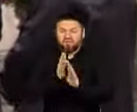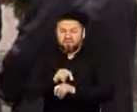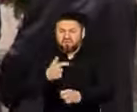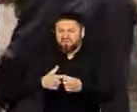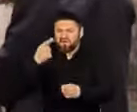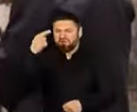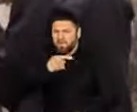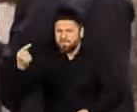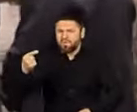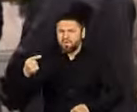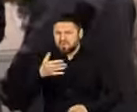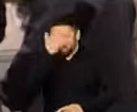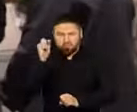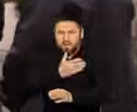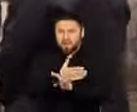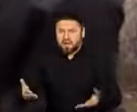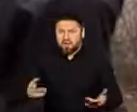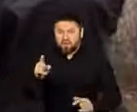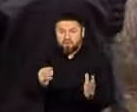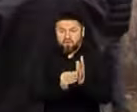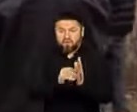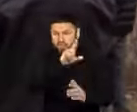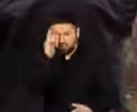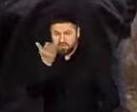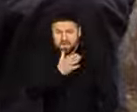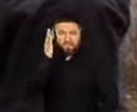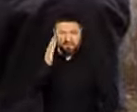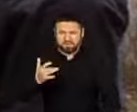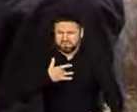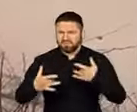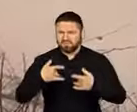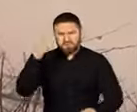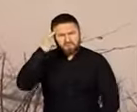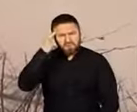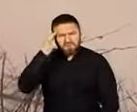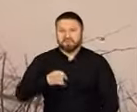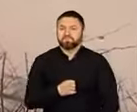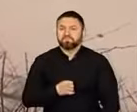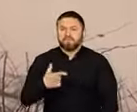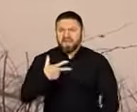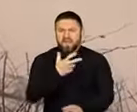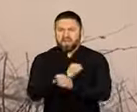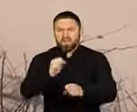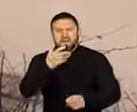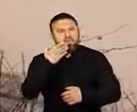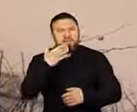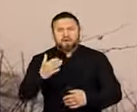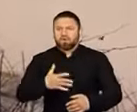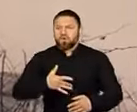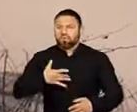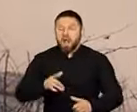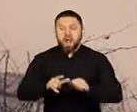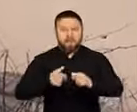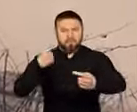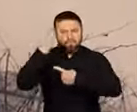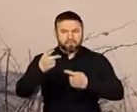i nie wie pan, co będzie dalej. I to jest doświadczenie mieszkańców, trauma mieszkańców. Ja nie jestem tak bardzo sentymentalna, ale